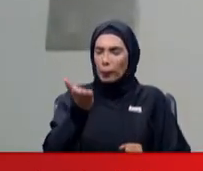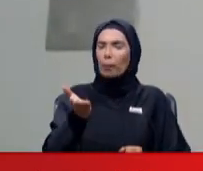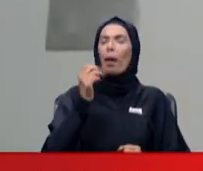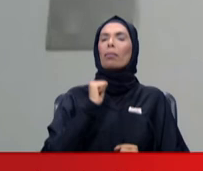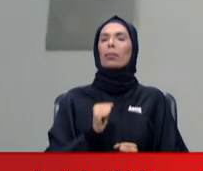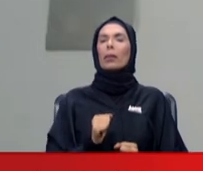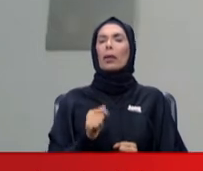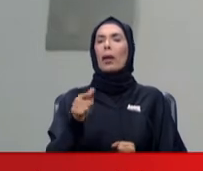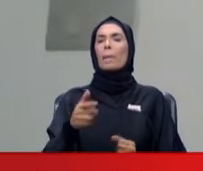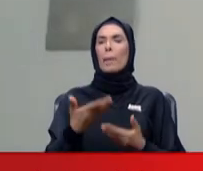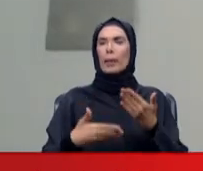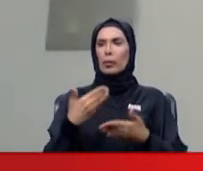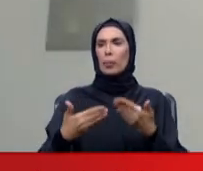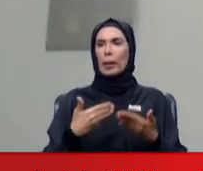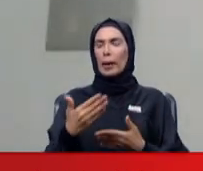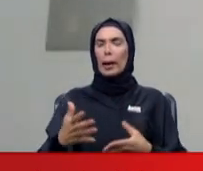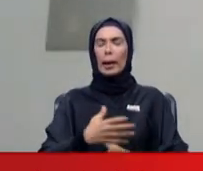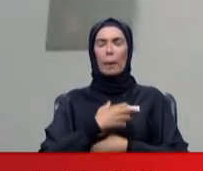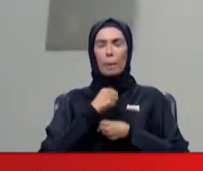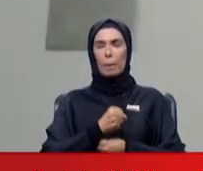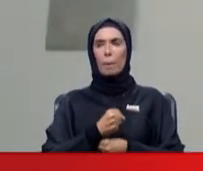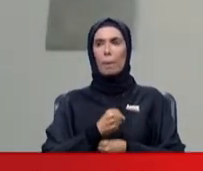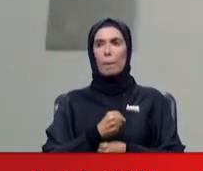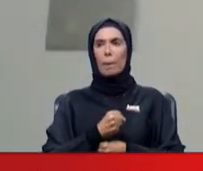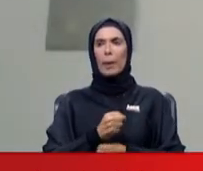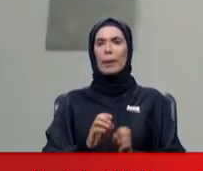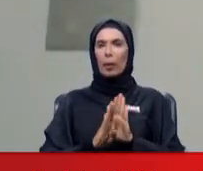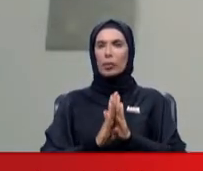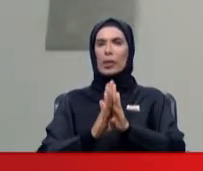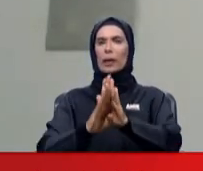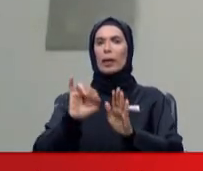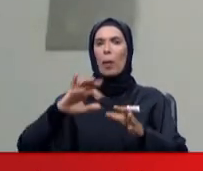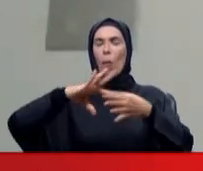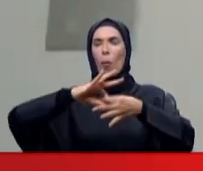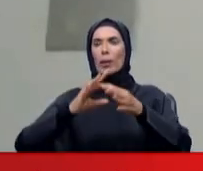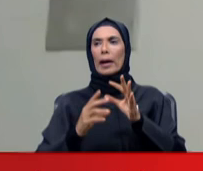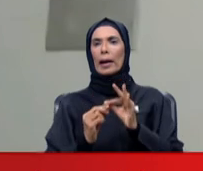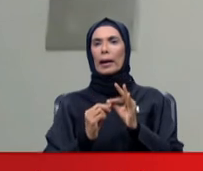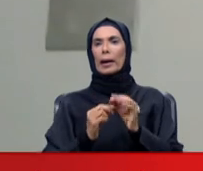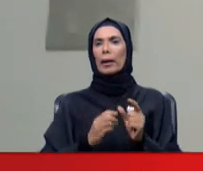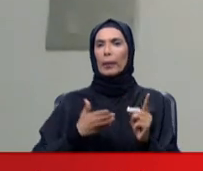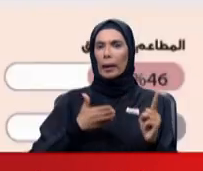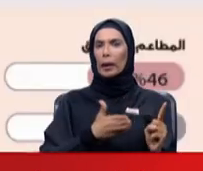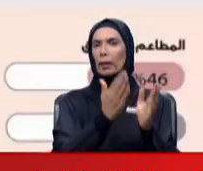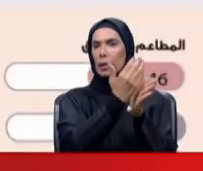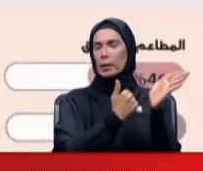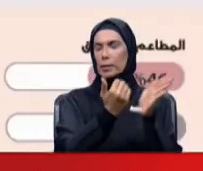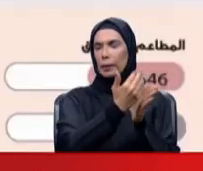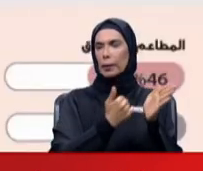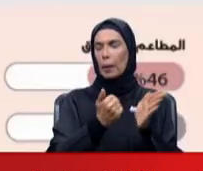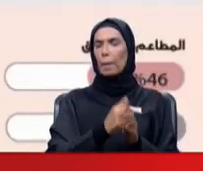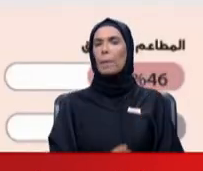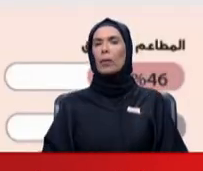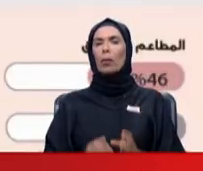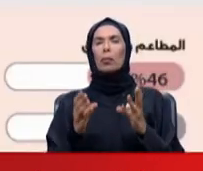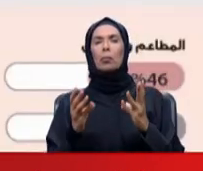المبادرات اللي إلها علاقة بالحماية ودعم المؤسسات الريادية الاقتصادية.